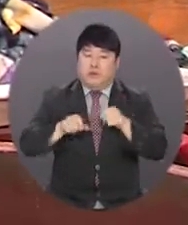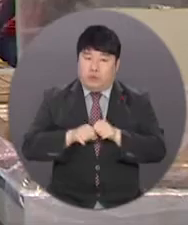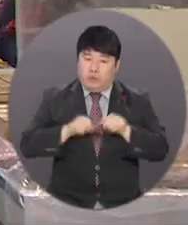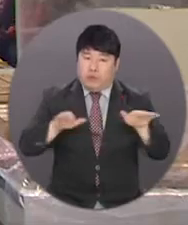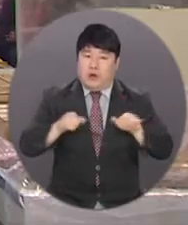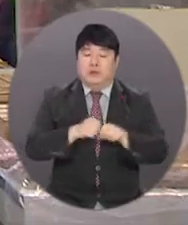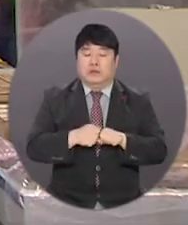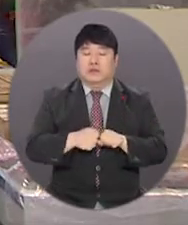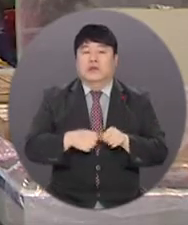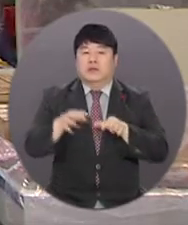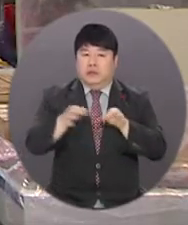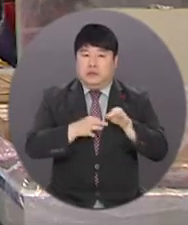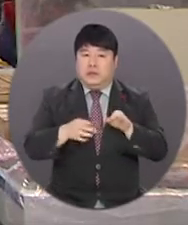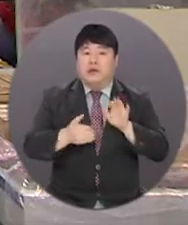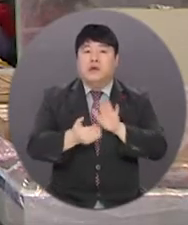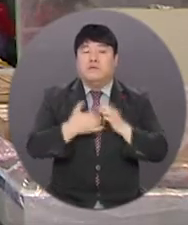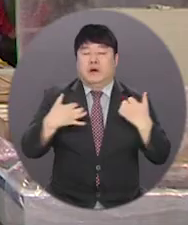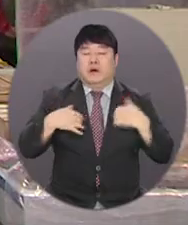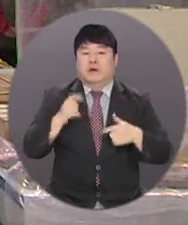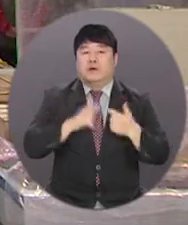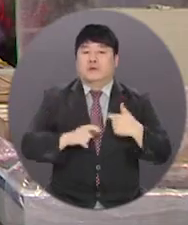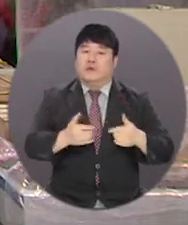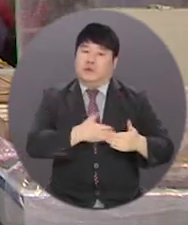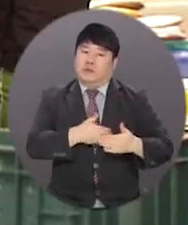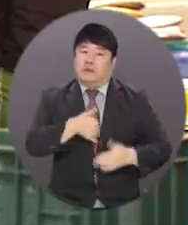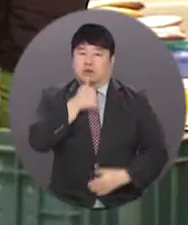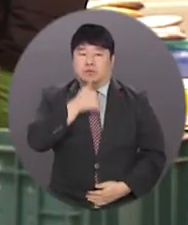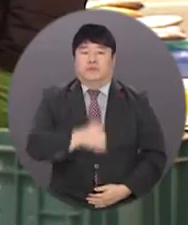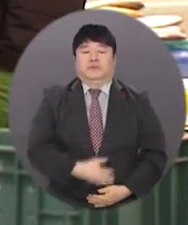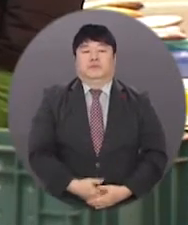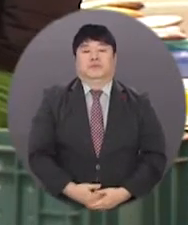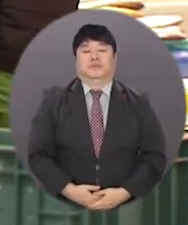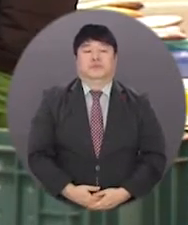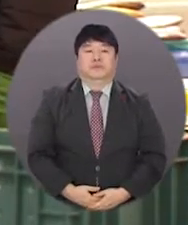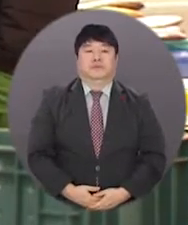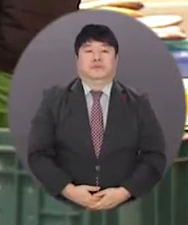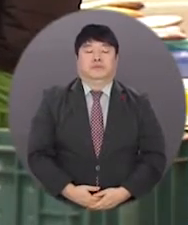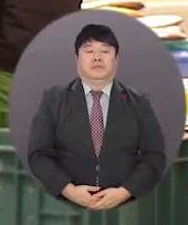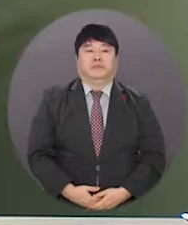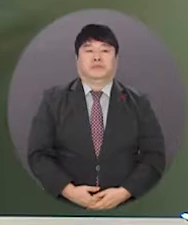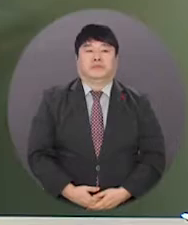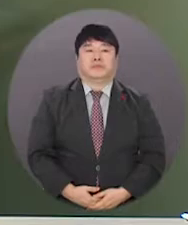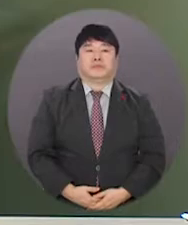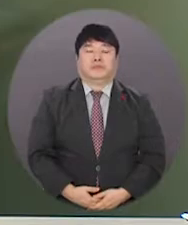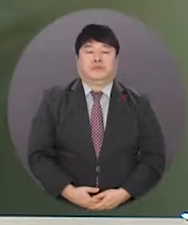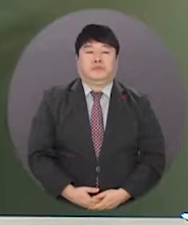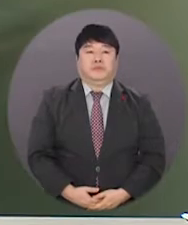상인들과 방역당국이 긴장하고 있습니다. MBC 뉴스 김철원입니다.